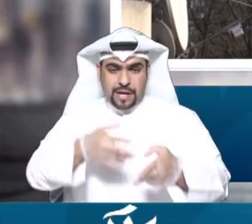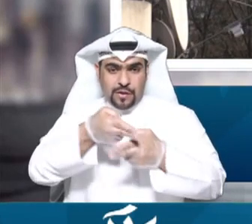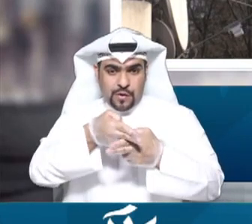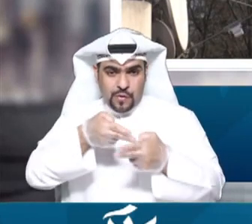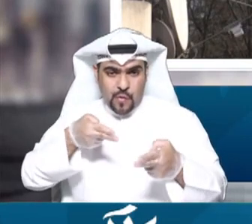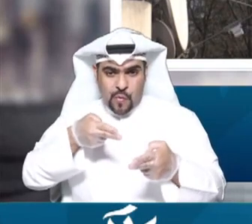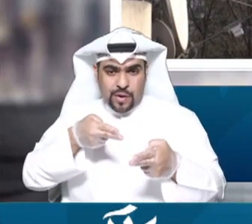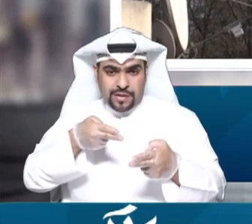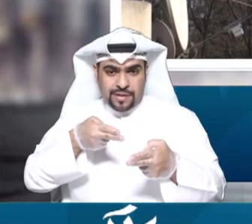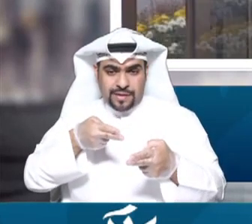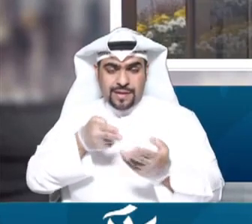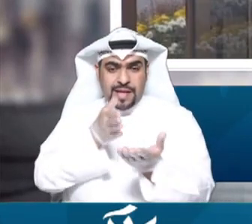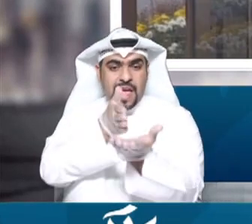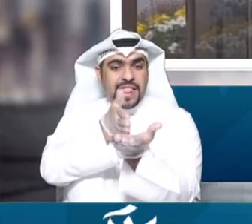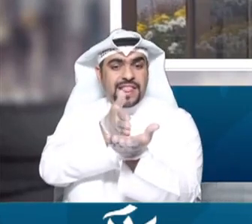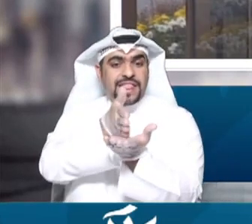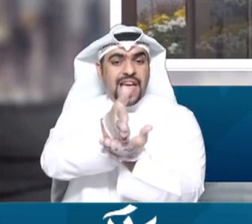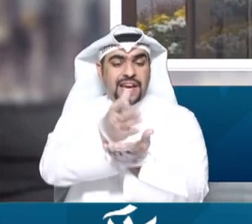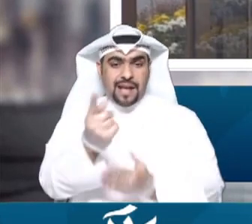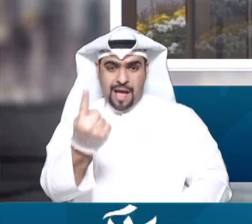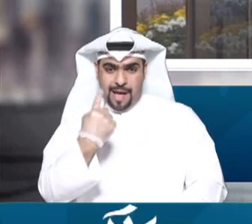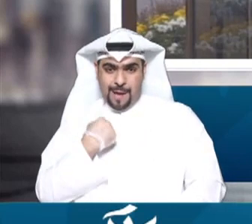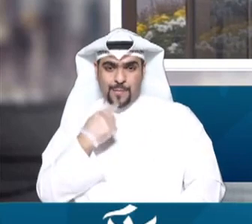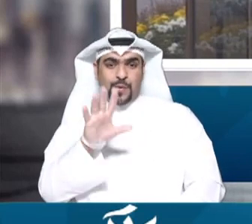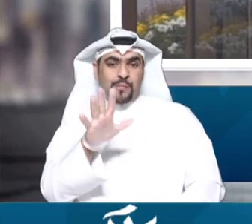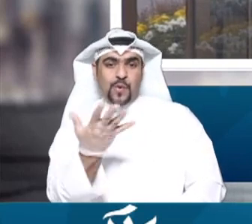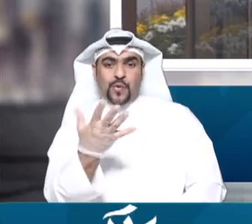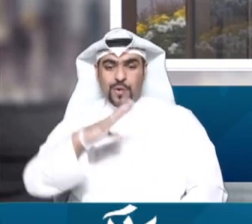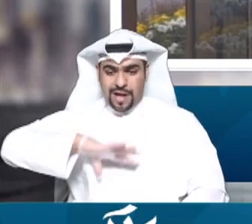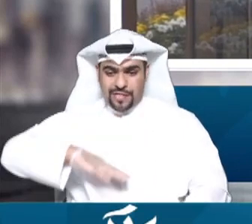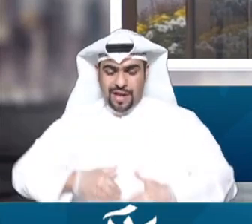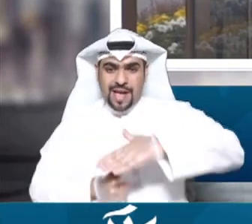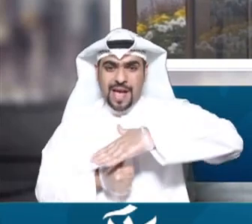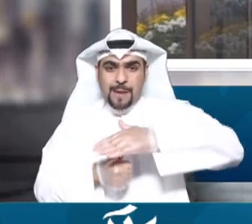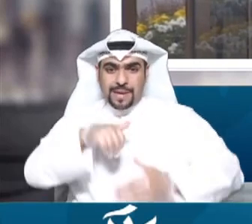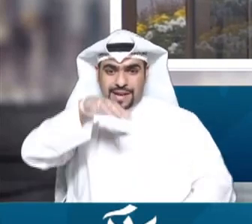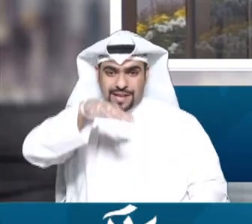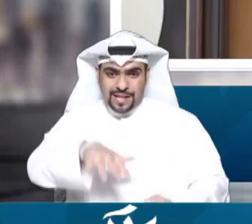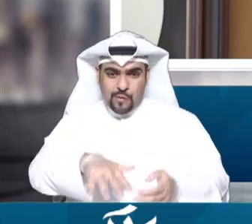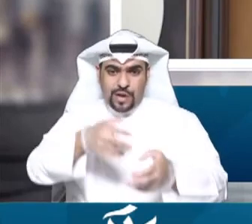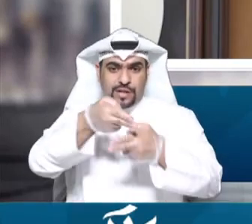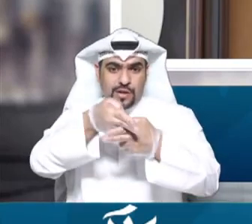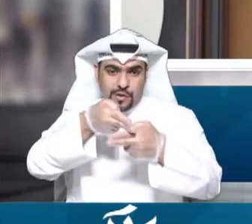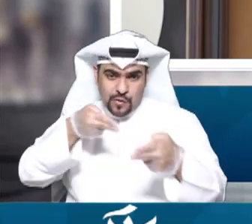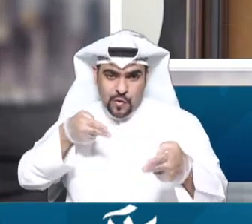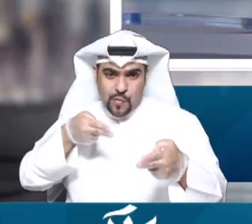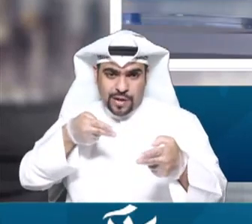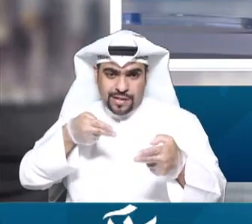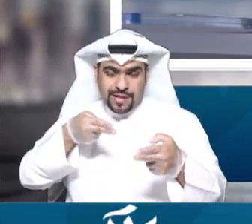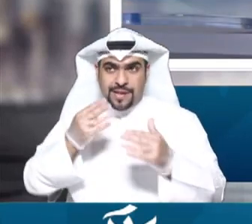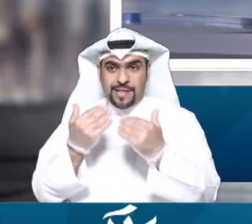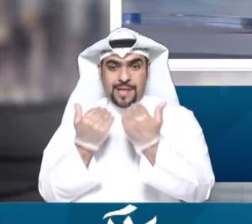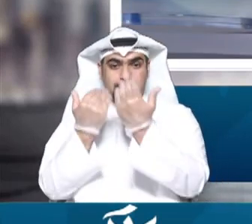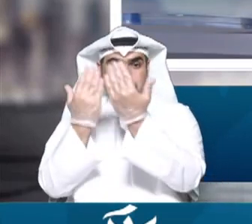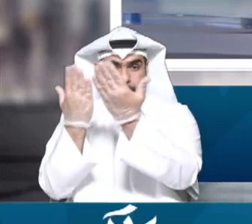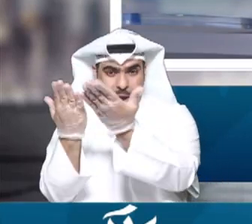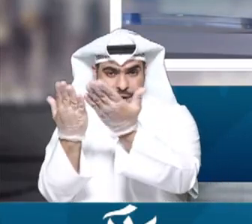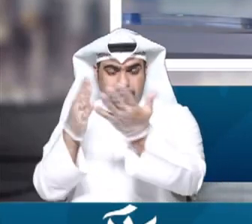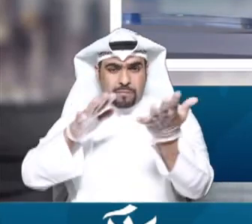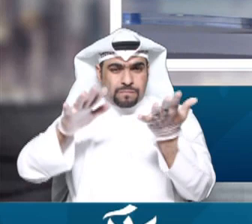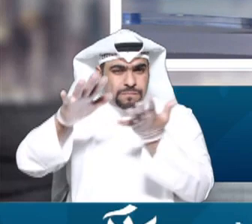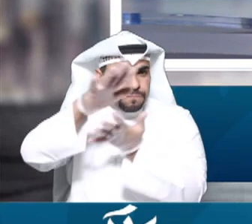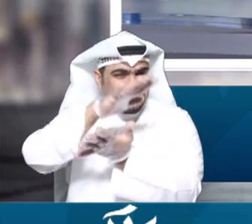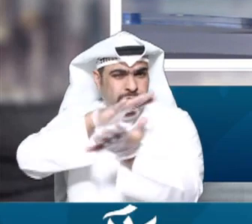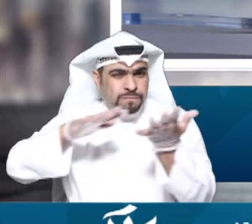السمو نهجت نهجا جديدا آخر مختلفا في ظل انقماس الدول بأوضاعها الداخلية بأنها قامت